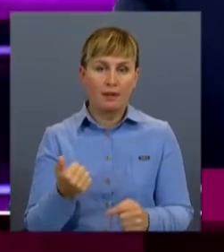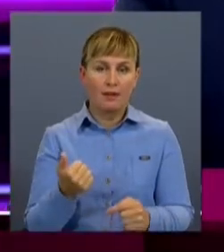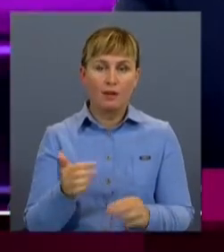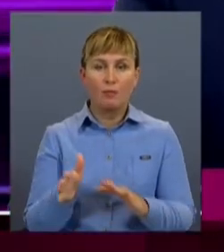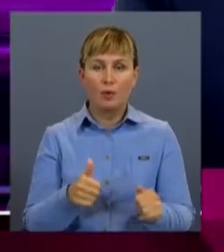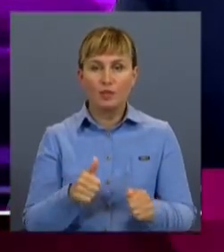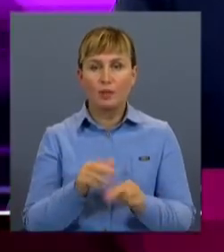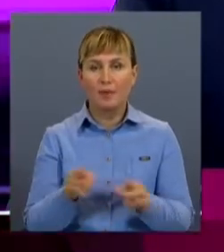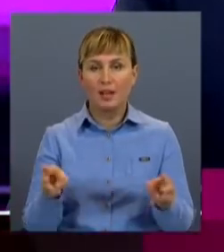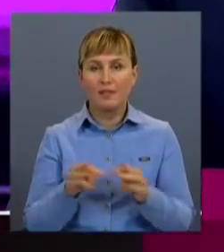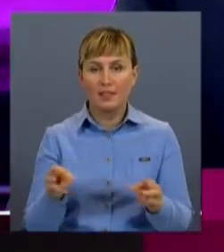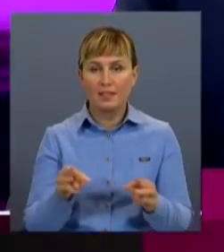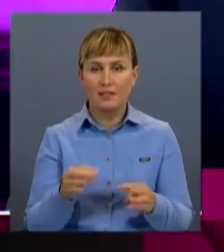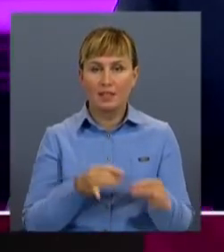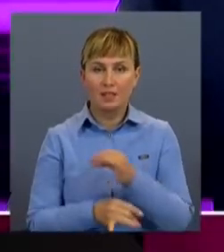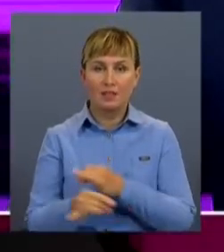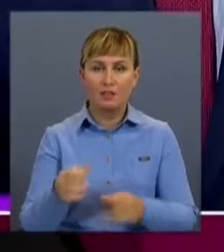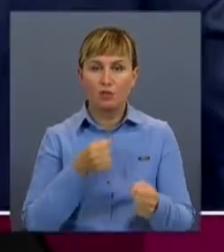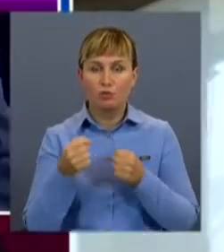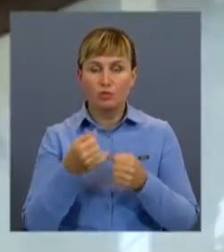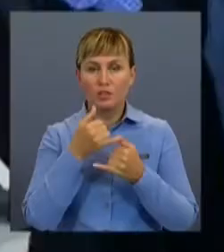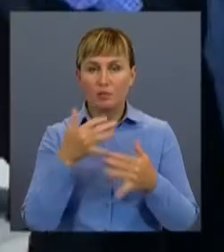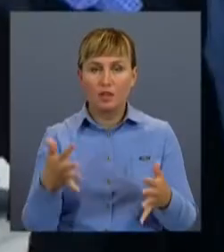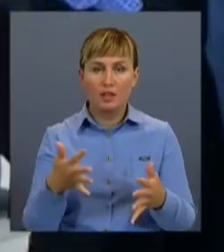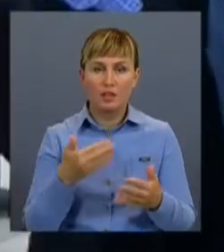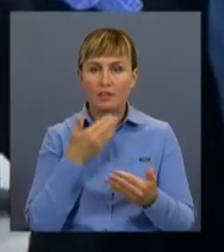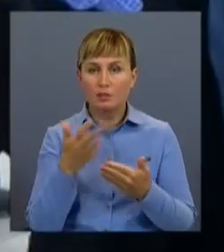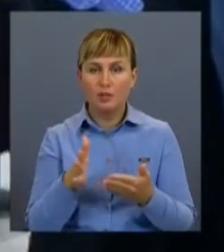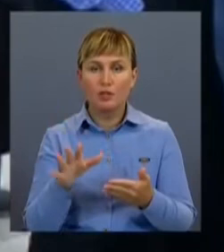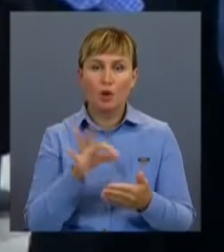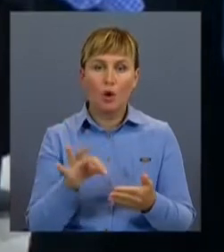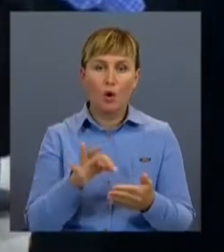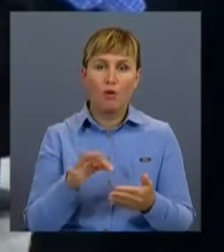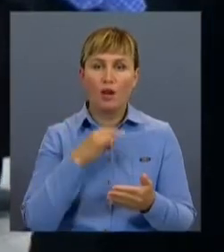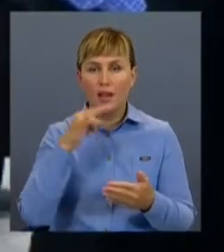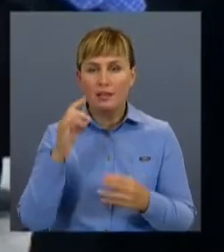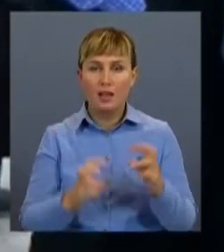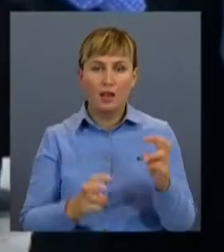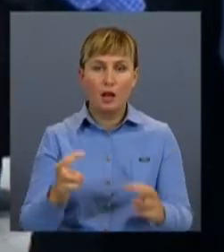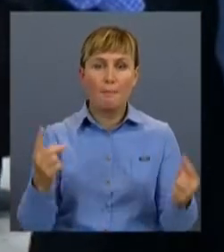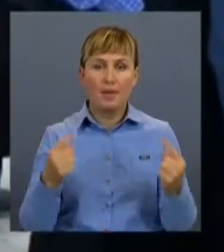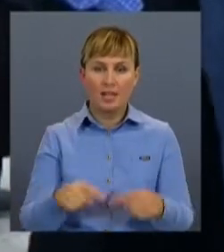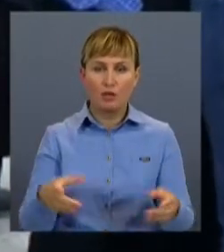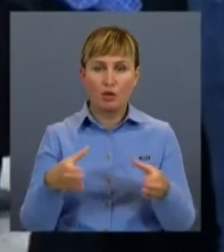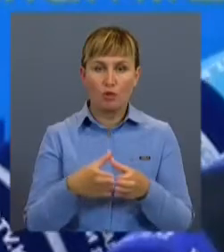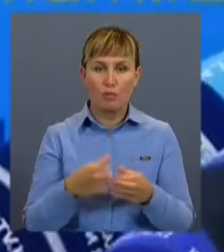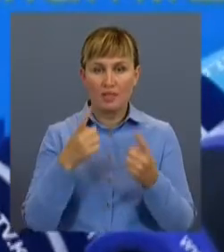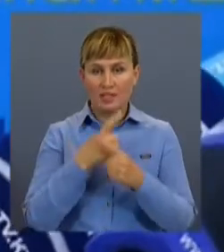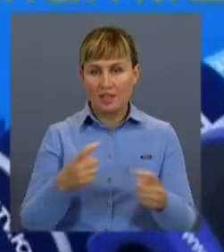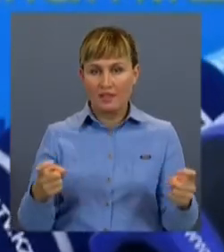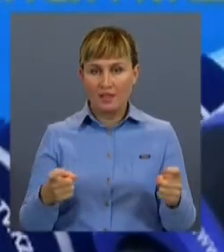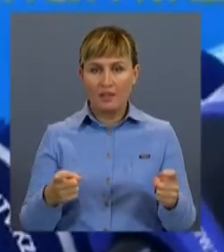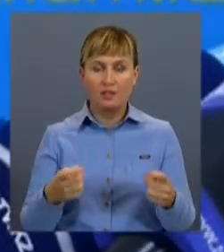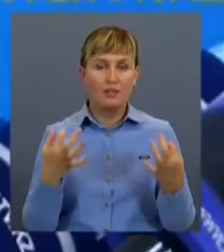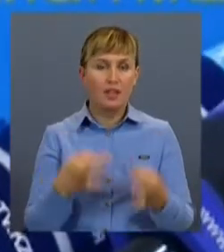после правительственного часа журналисты не могли не спросить у киева око за грамм банкротства холдинга заявил не